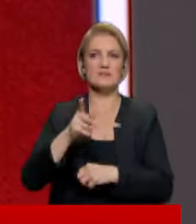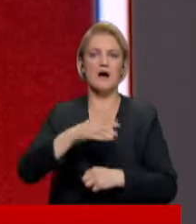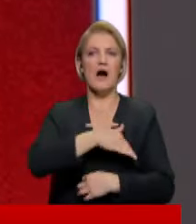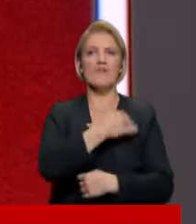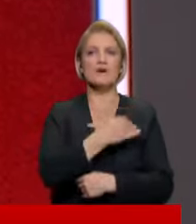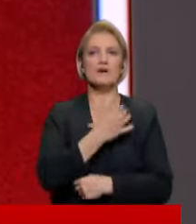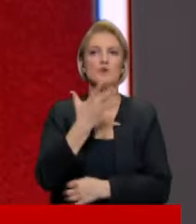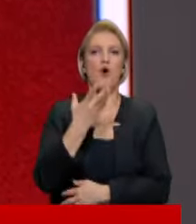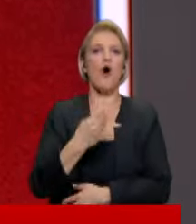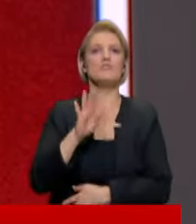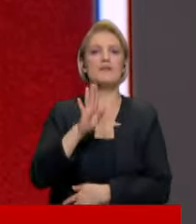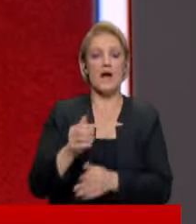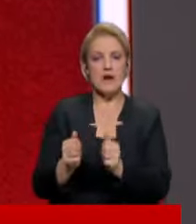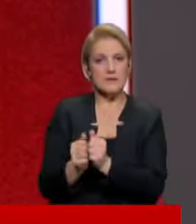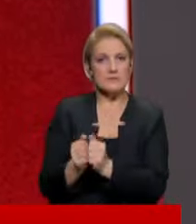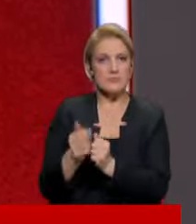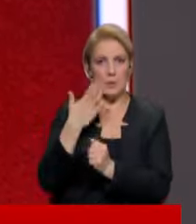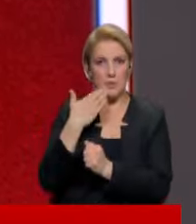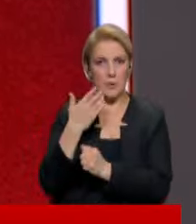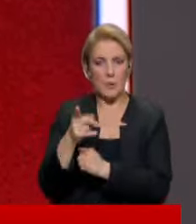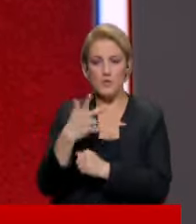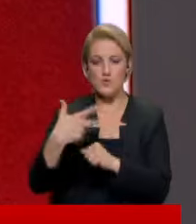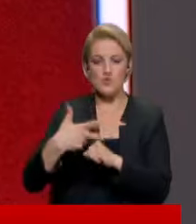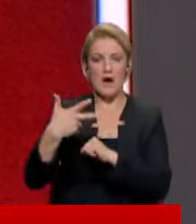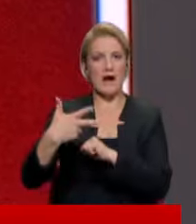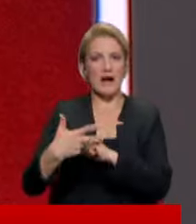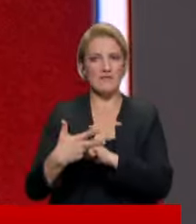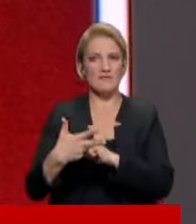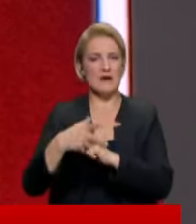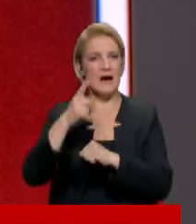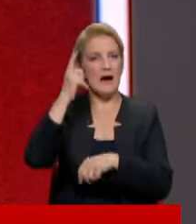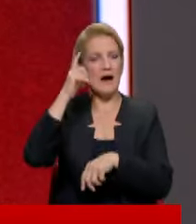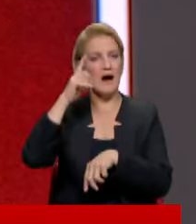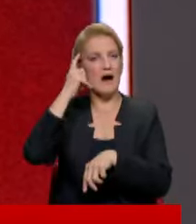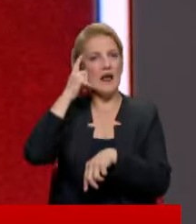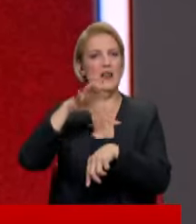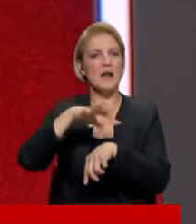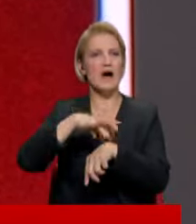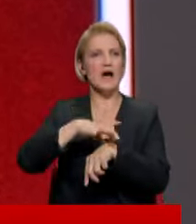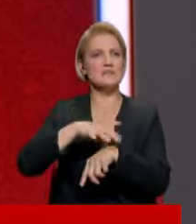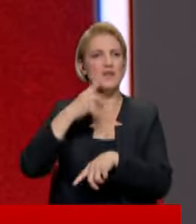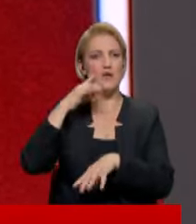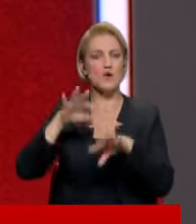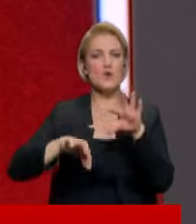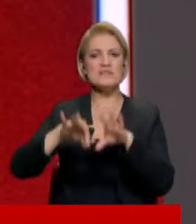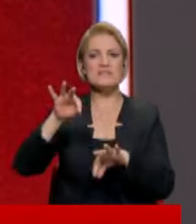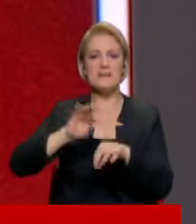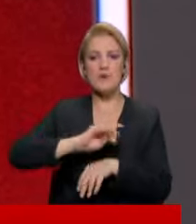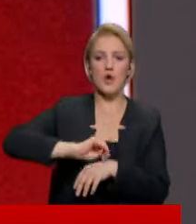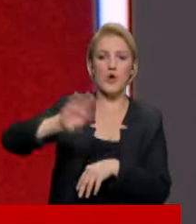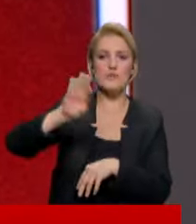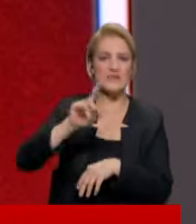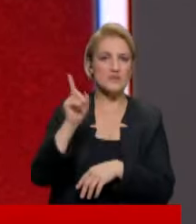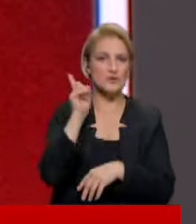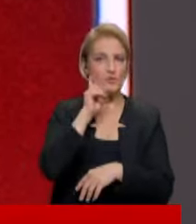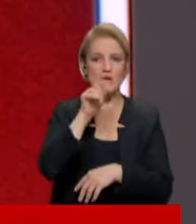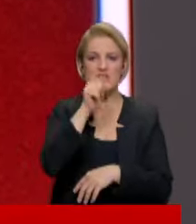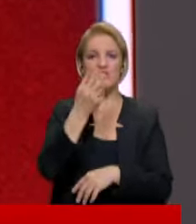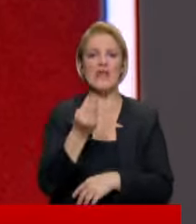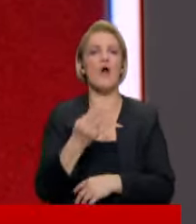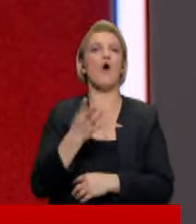avukatı olmadan yanında Eee 3 hafta akıl hastanesine gözleme gönderileceğini duyunca hiç